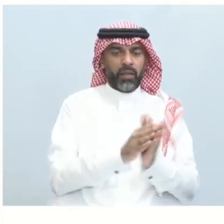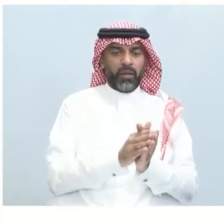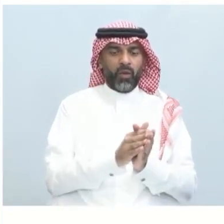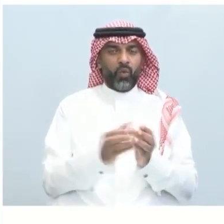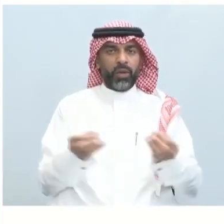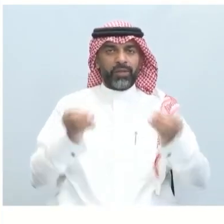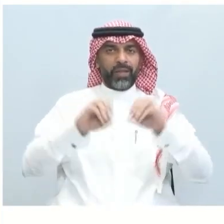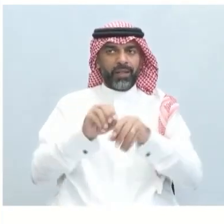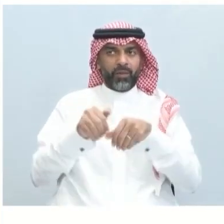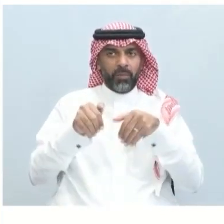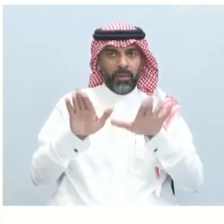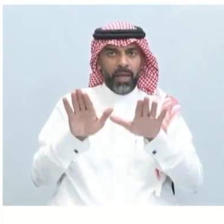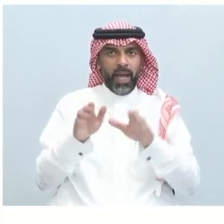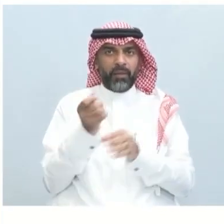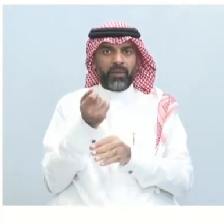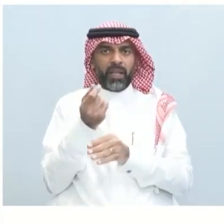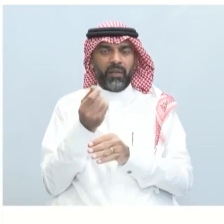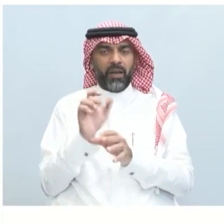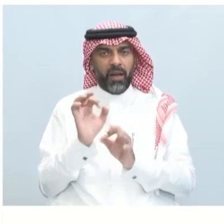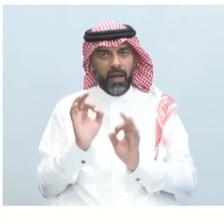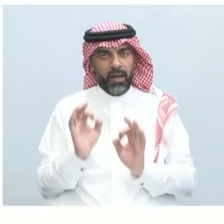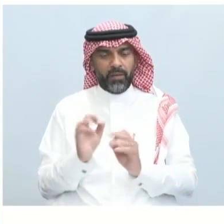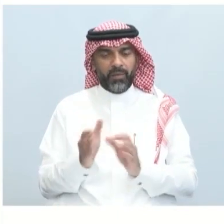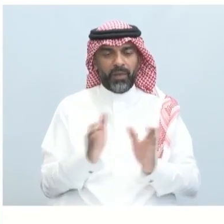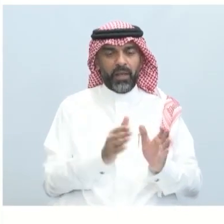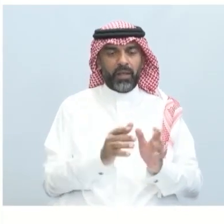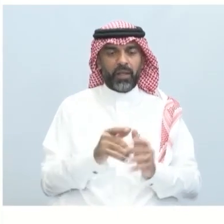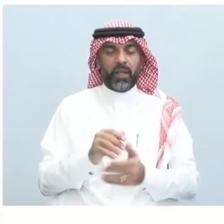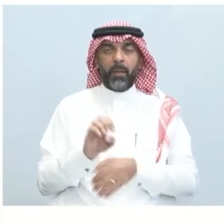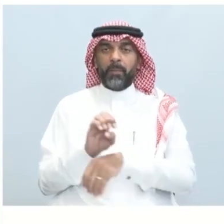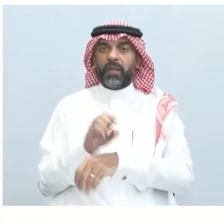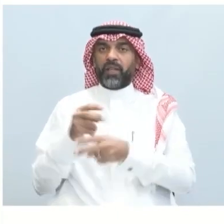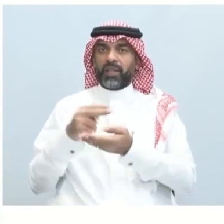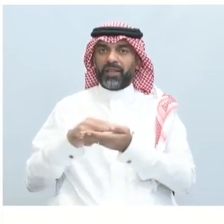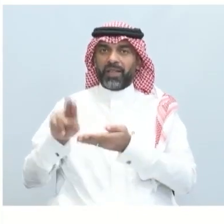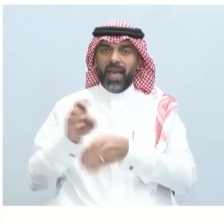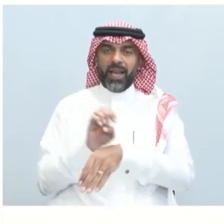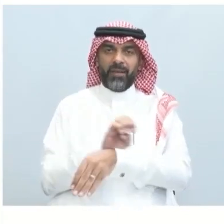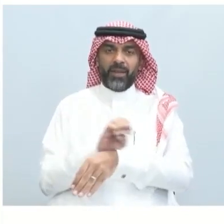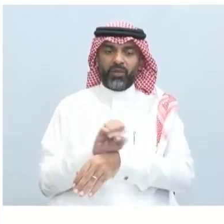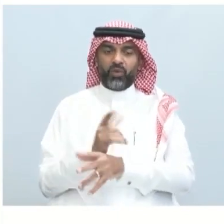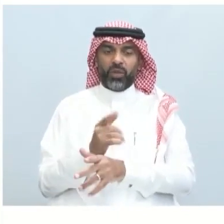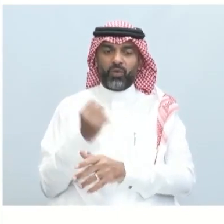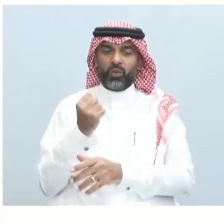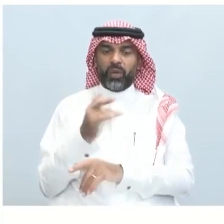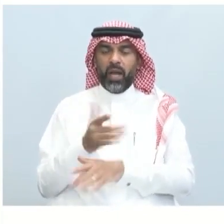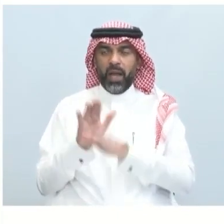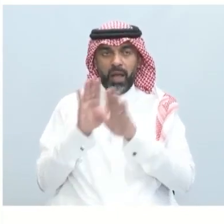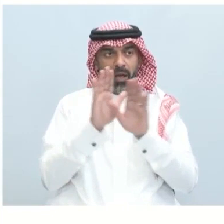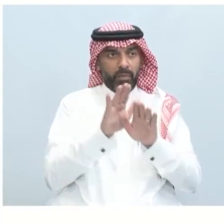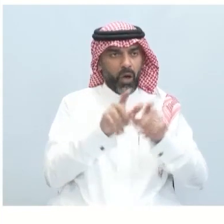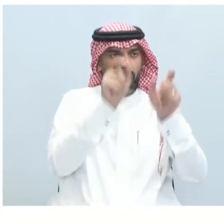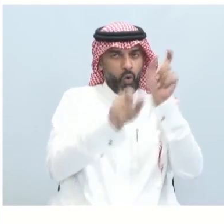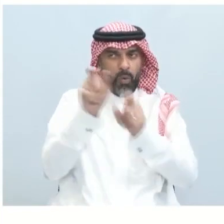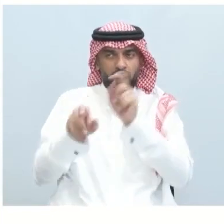المبيعات بتكلفة مقبولة. أيضاً، تتمتع الرسائل عبر البريد الإلكتروني بالقدرة على إبقاء العملاء على